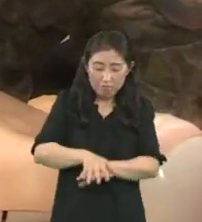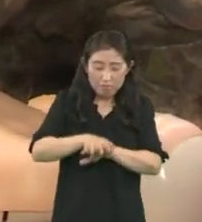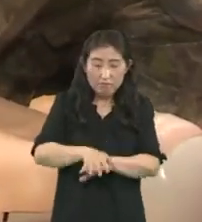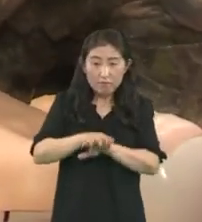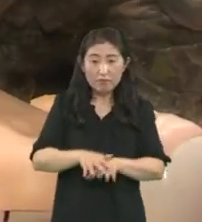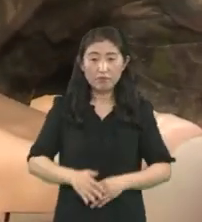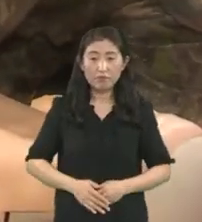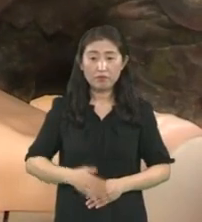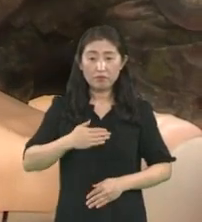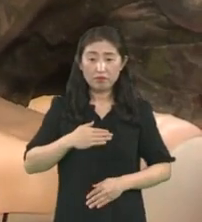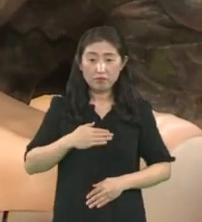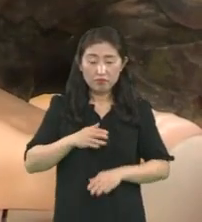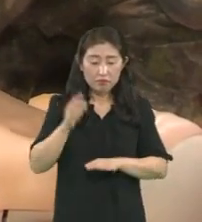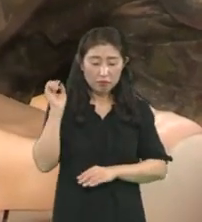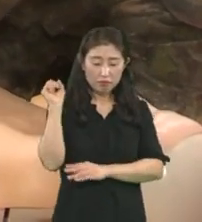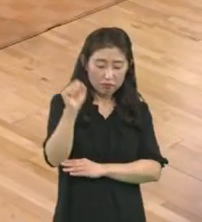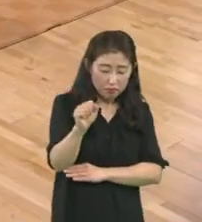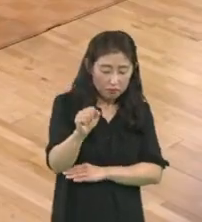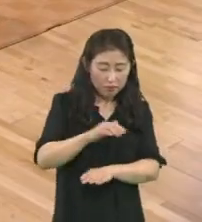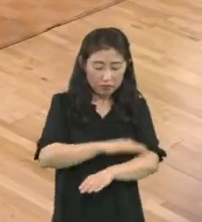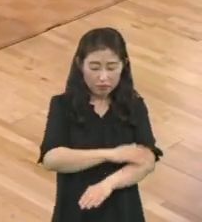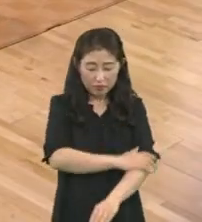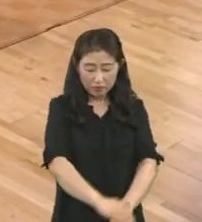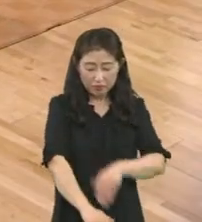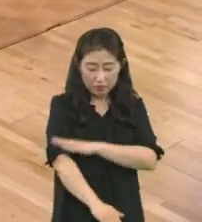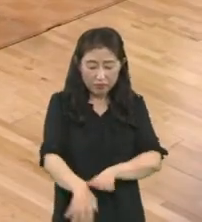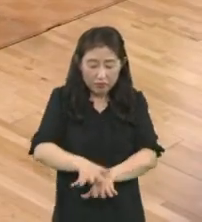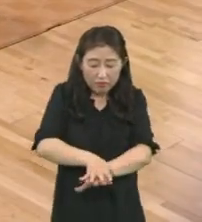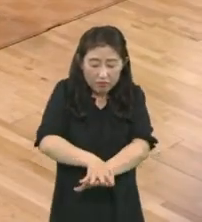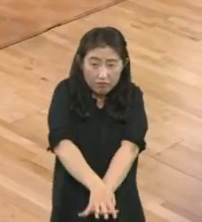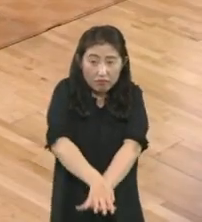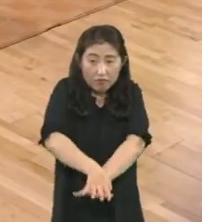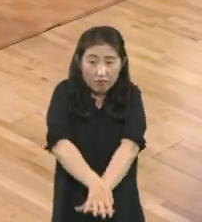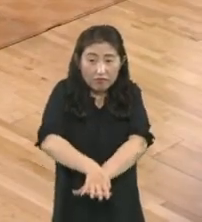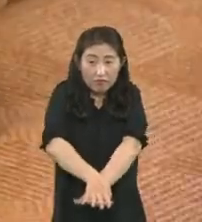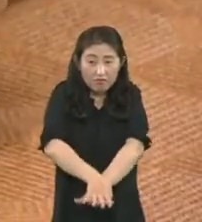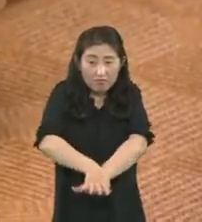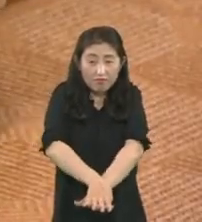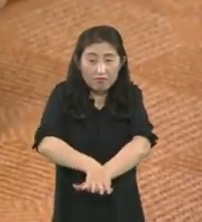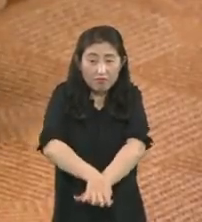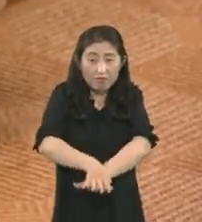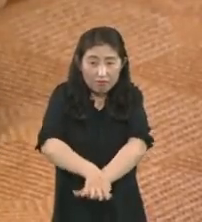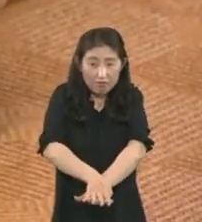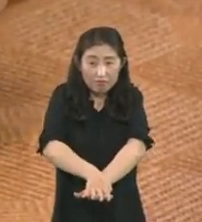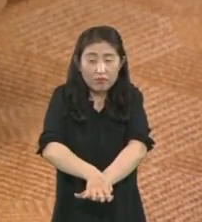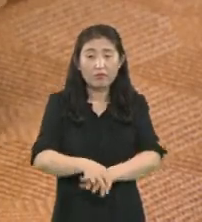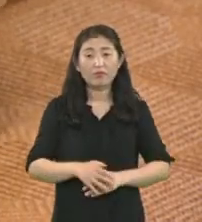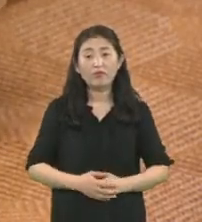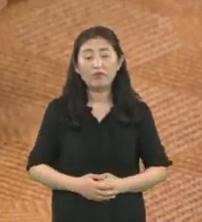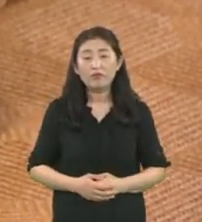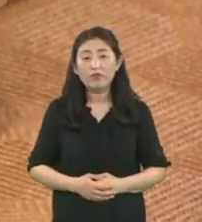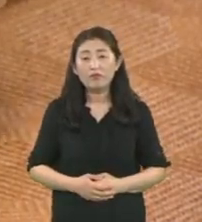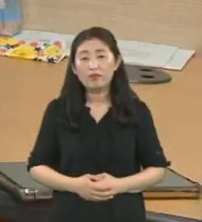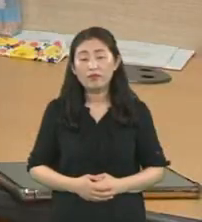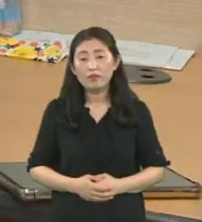특히 상체를 앞으로 기울인 채 팔이 일직선이 되도록 펴주면 압박의 깊이와 속도를 일정하게 할 수